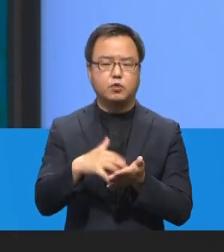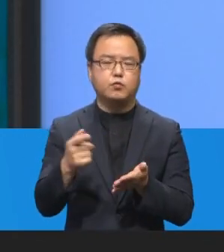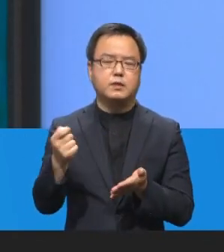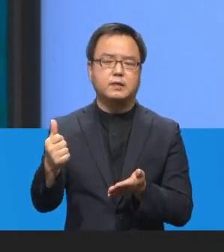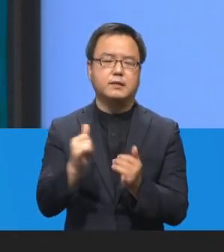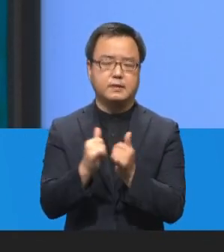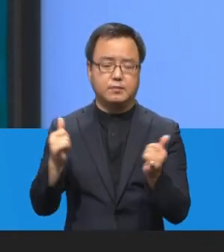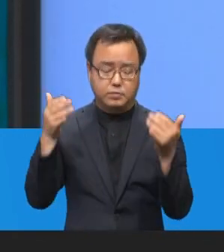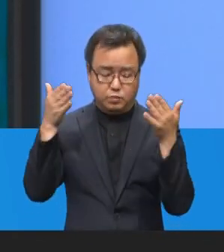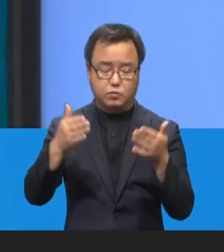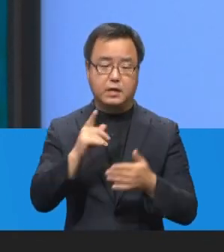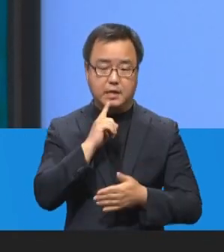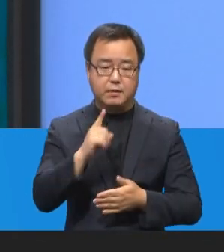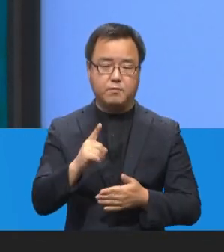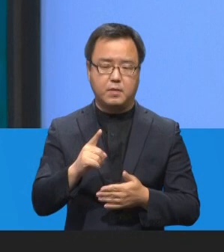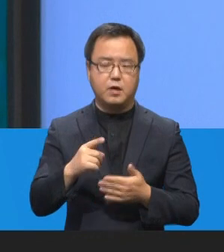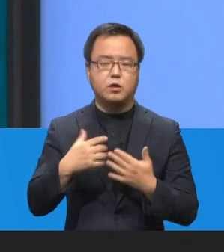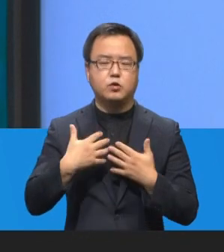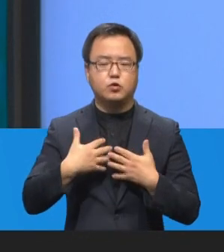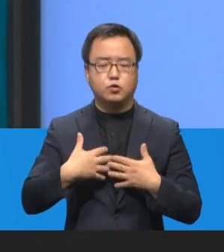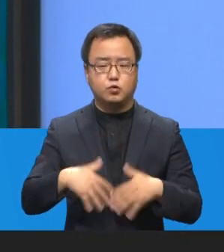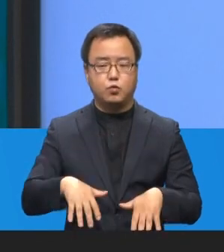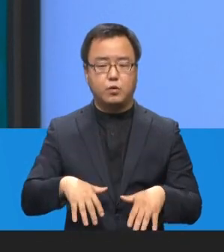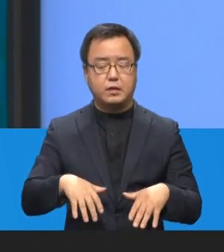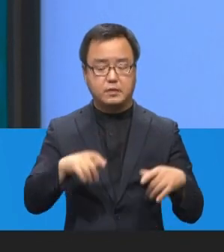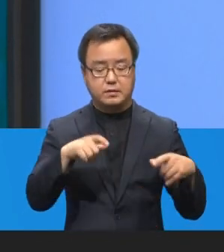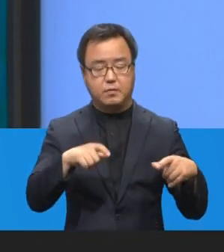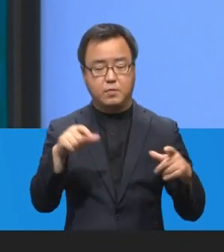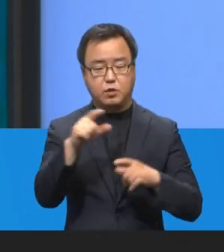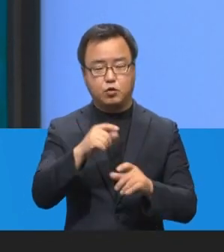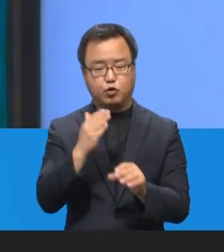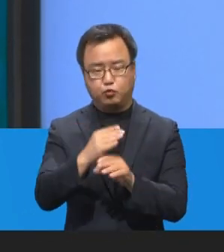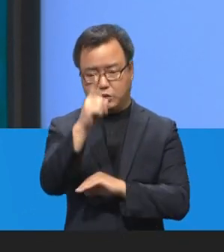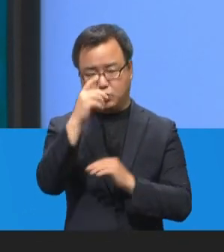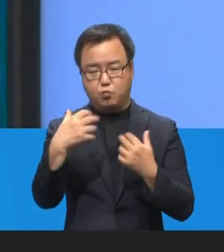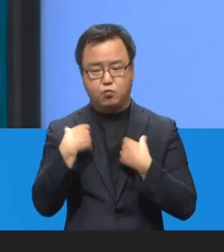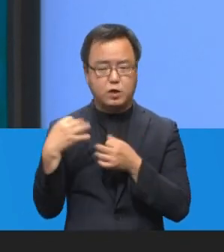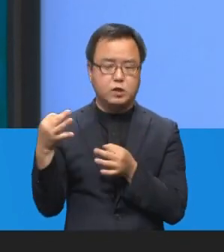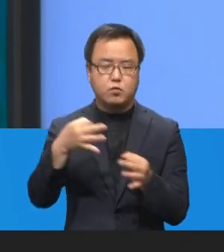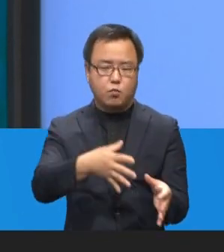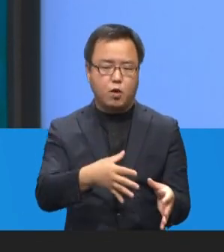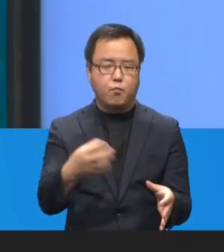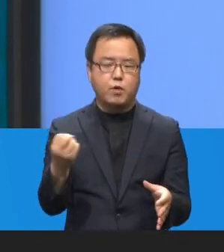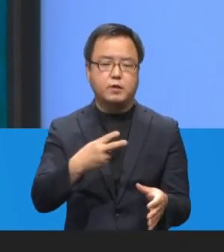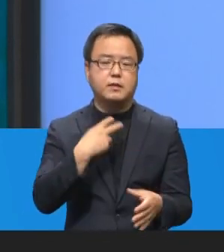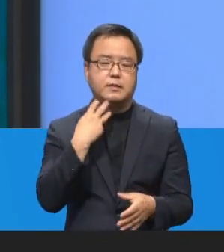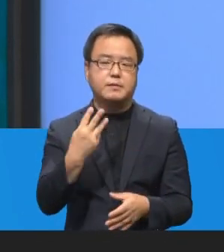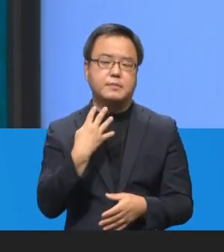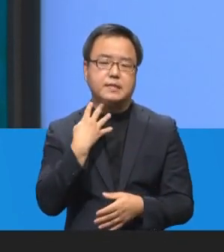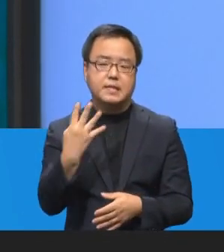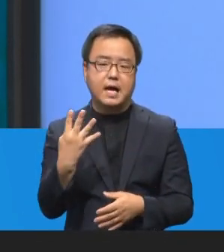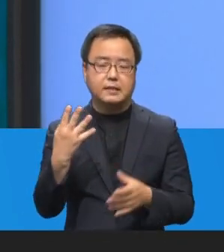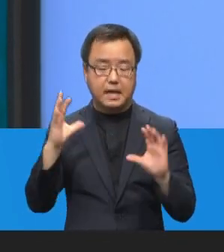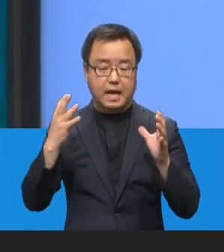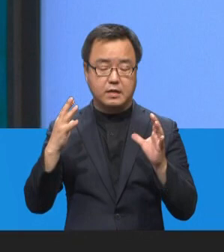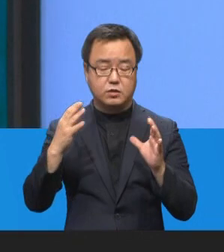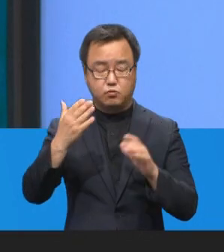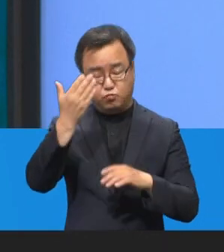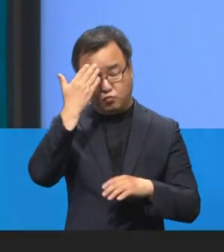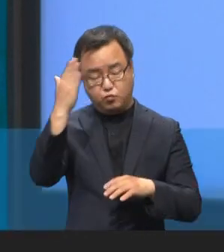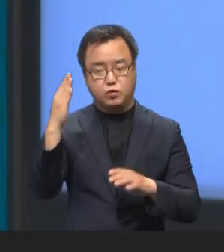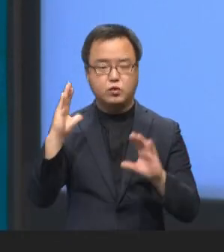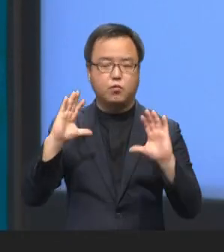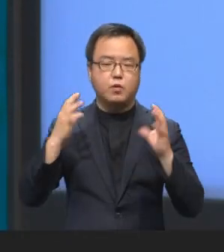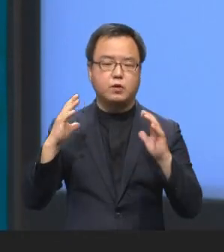소외계층이 집중된 학군에 중앙정부의 예산을 더 지원하고 이 3, 4세 학생들에게도 무상으로 유치원 교육을 제공해야 한다고